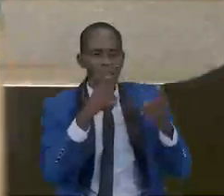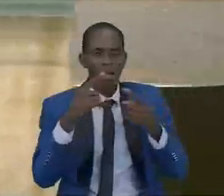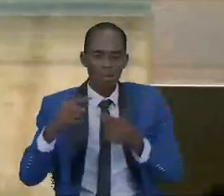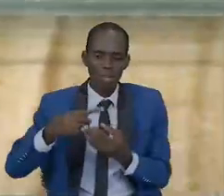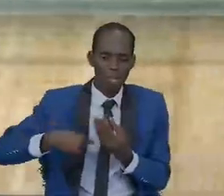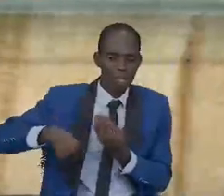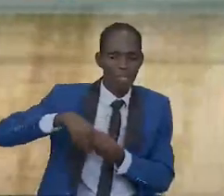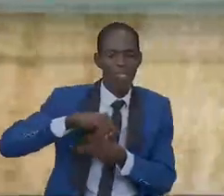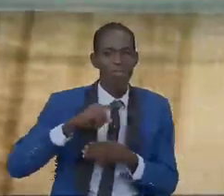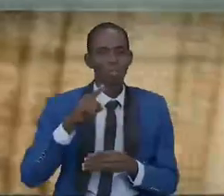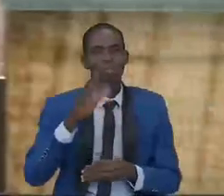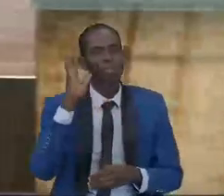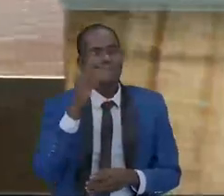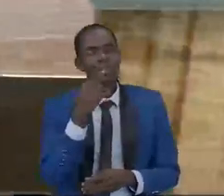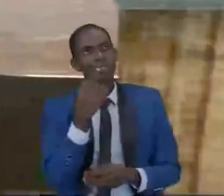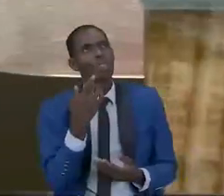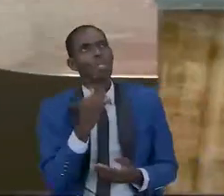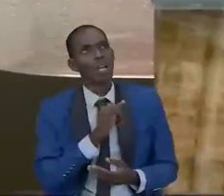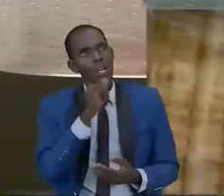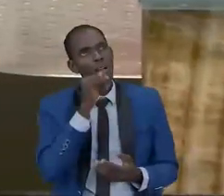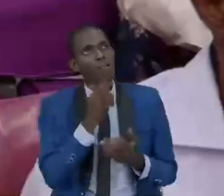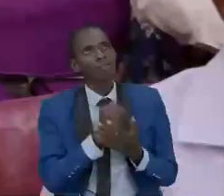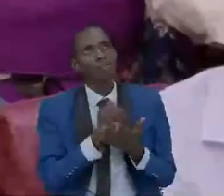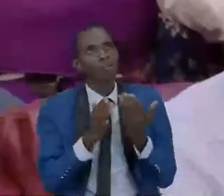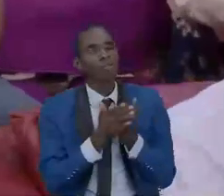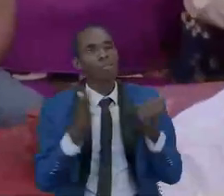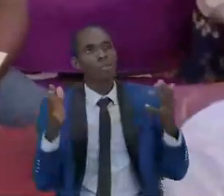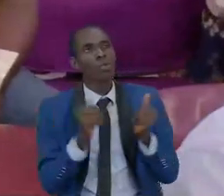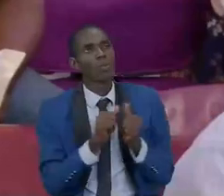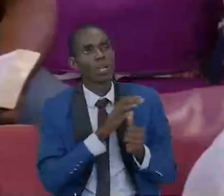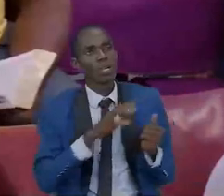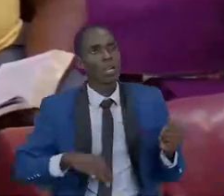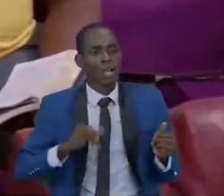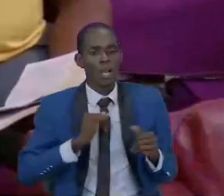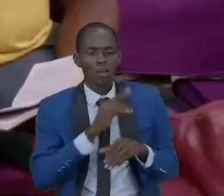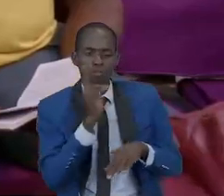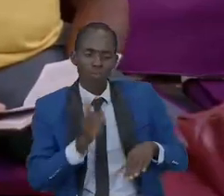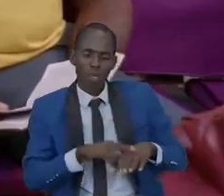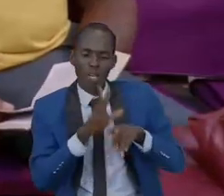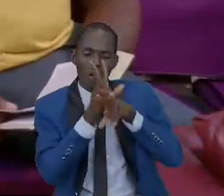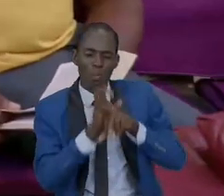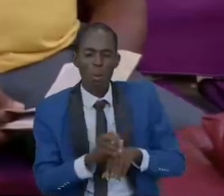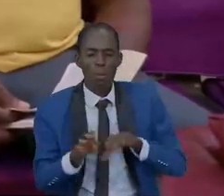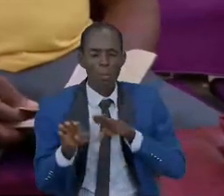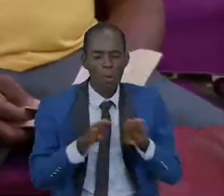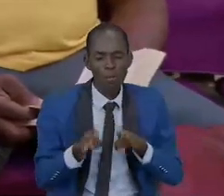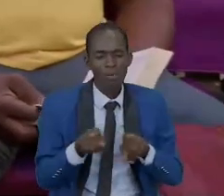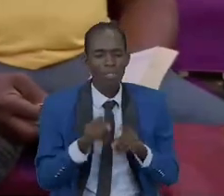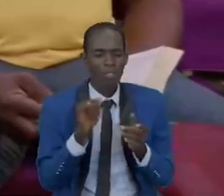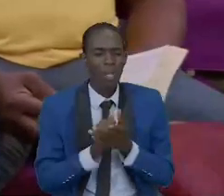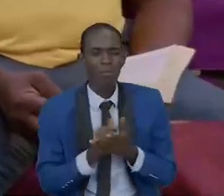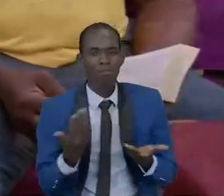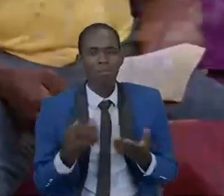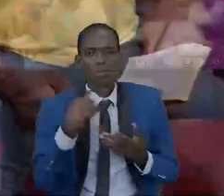rappelez j'ai été crucifié avec Christian je me comportais comme ça avant je pensais comme ça avant je parlais de tête